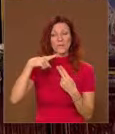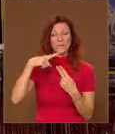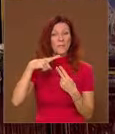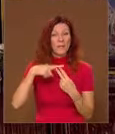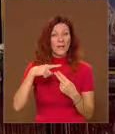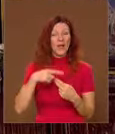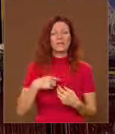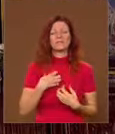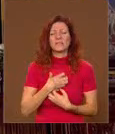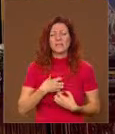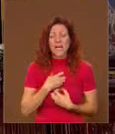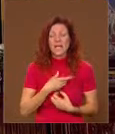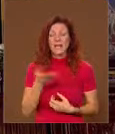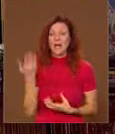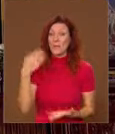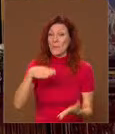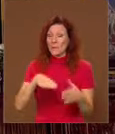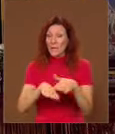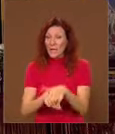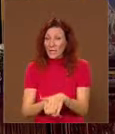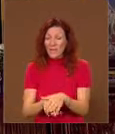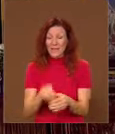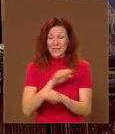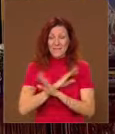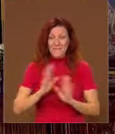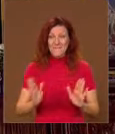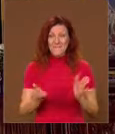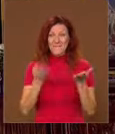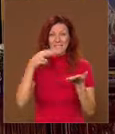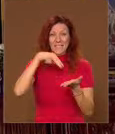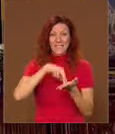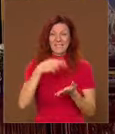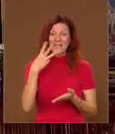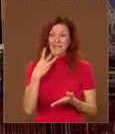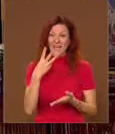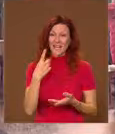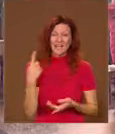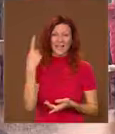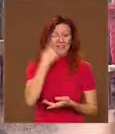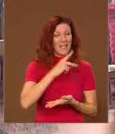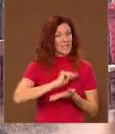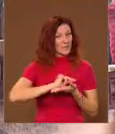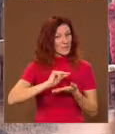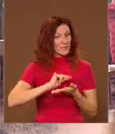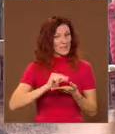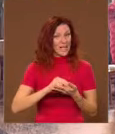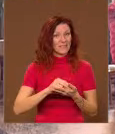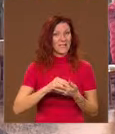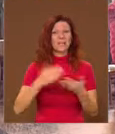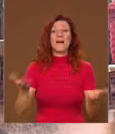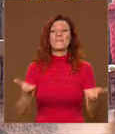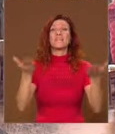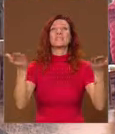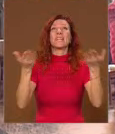и страда, и бе погребан и възкръсна в третия ден според Писанието, и възлезе